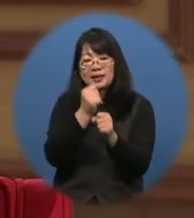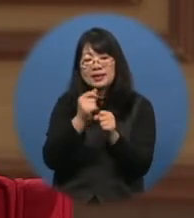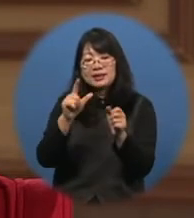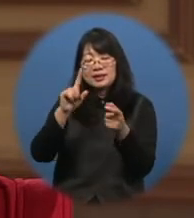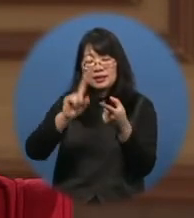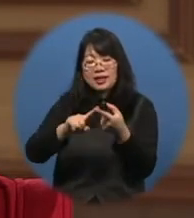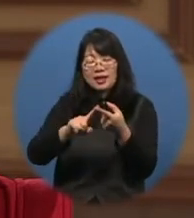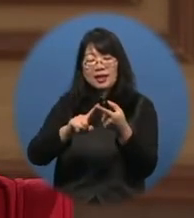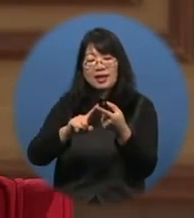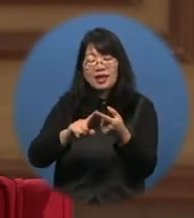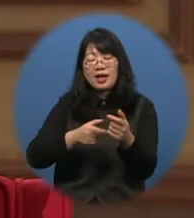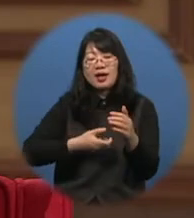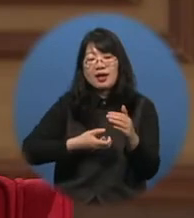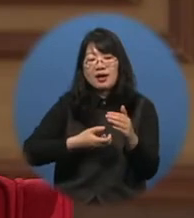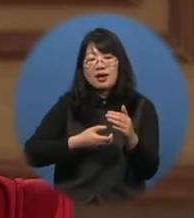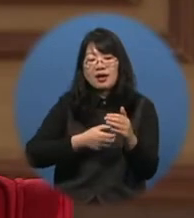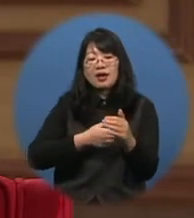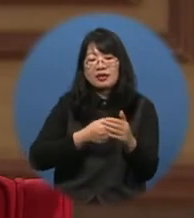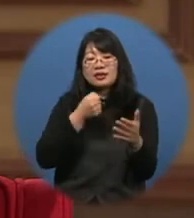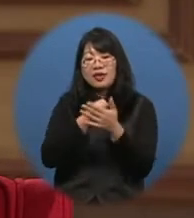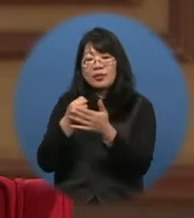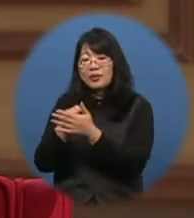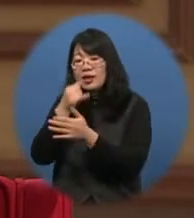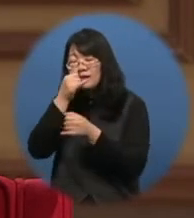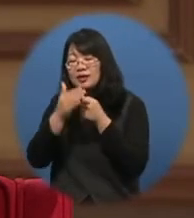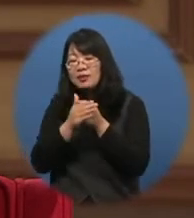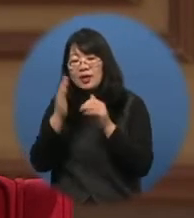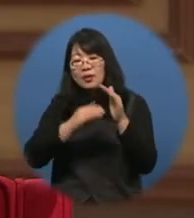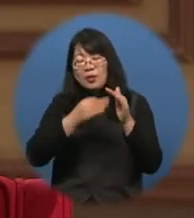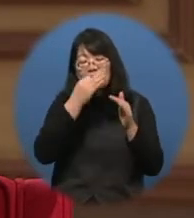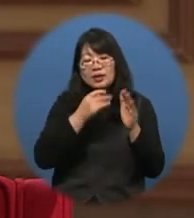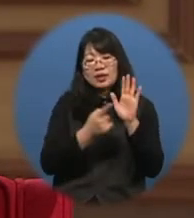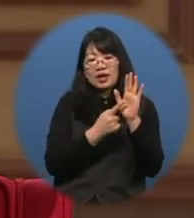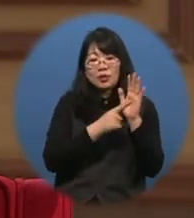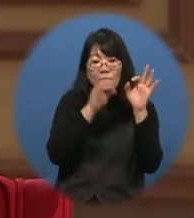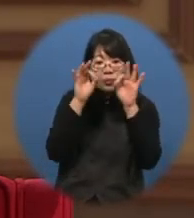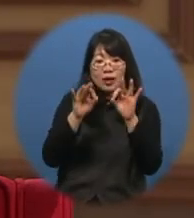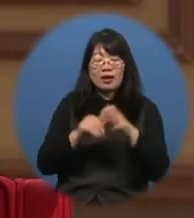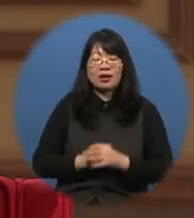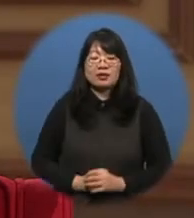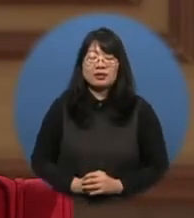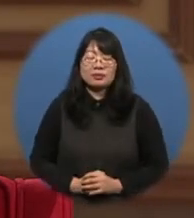만드는데도 배정이 됐었죠. 네, 그래서 네. 그 공익 광고가